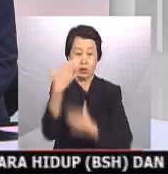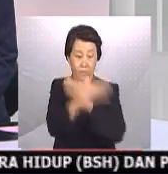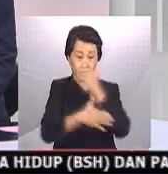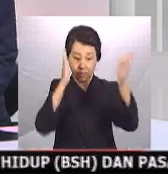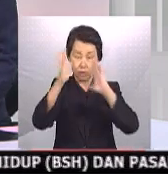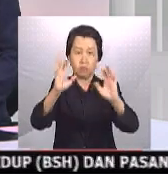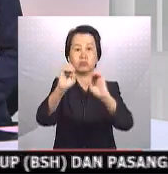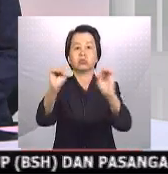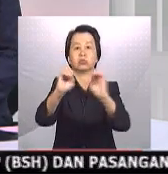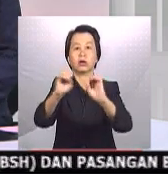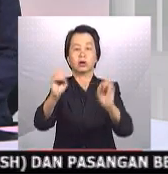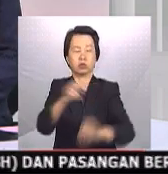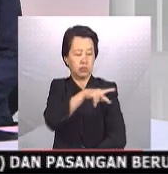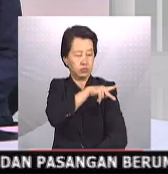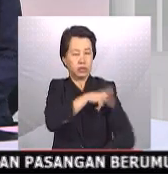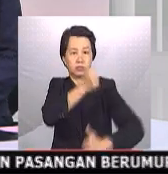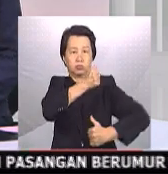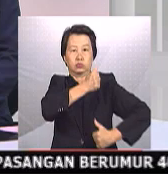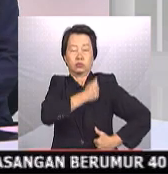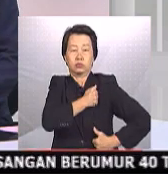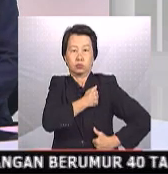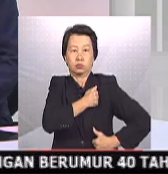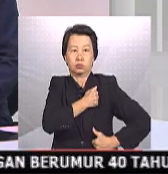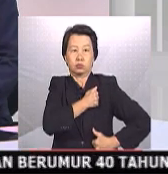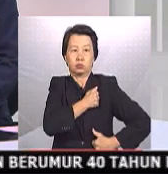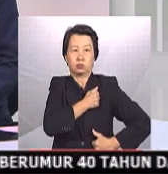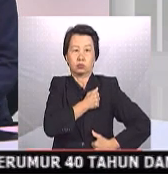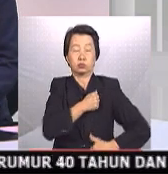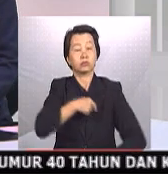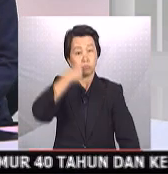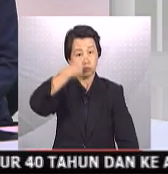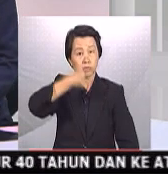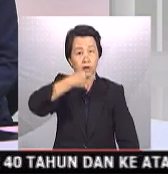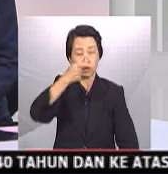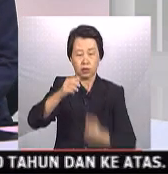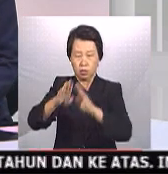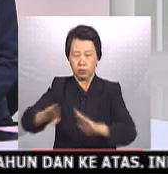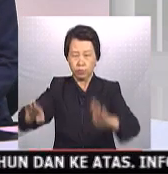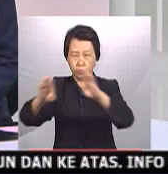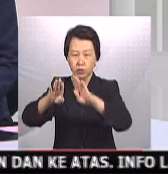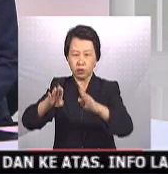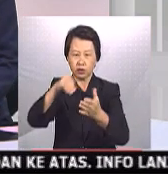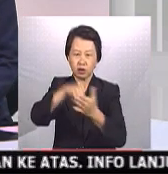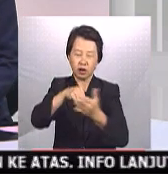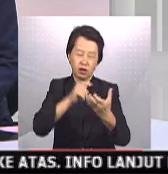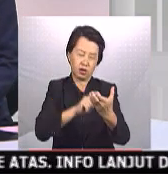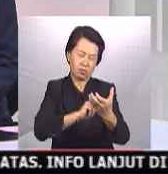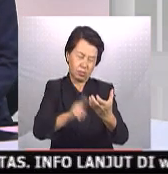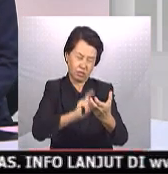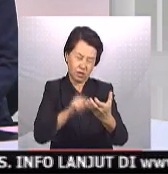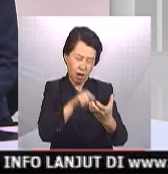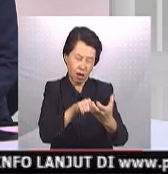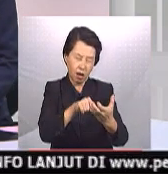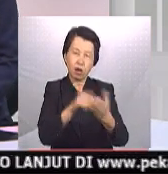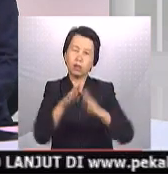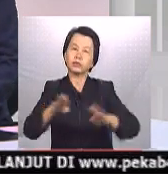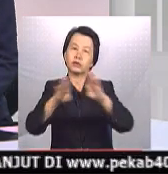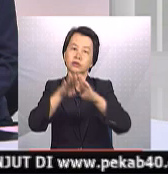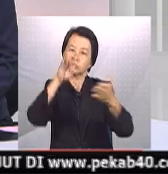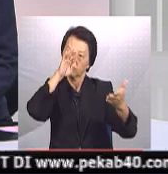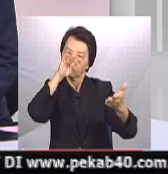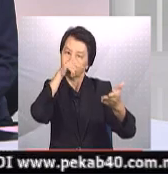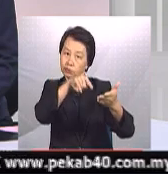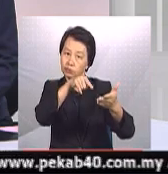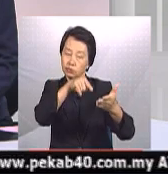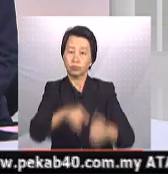negara Panglima angkatan tentera channel tantria Fenty buang menegaskan Bride yang to ladeni dia sosial itu palsu